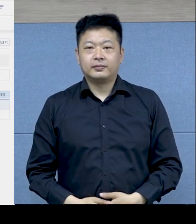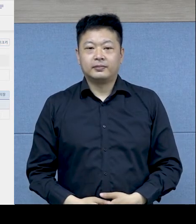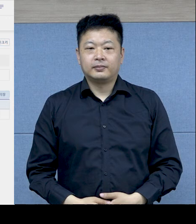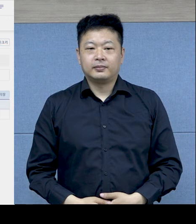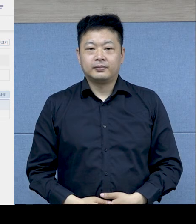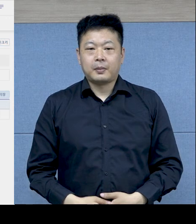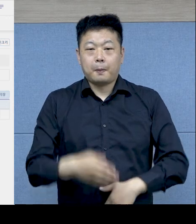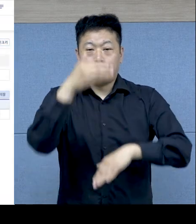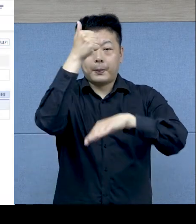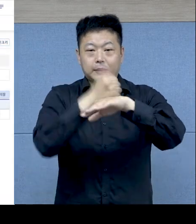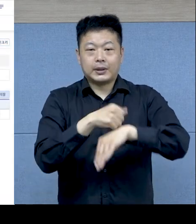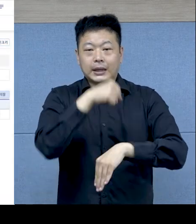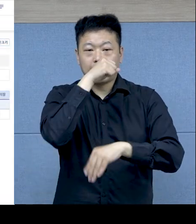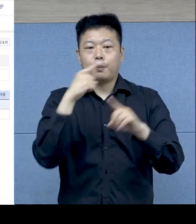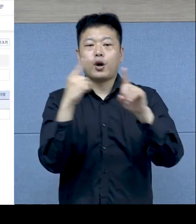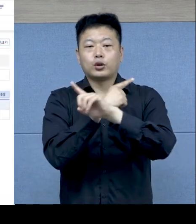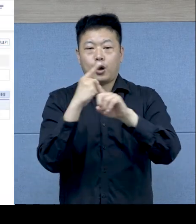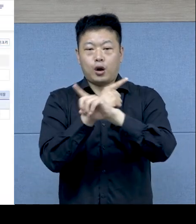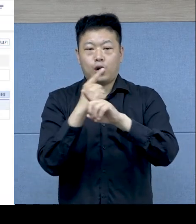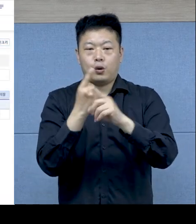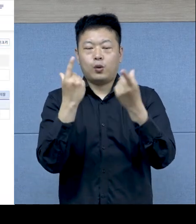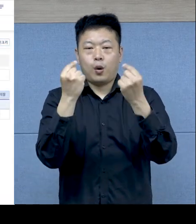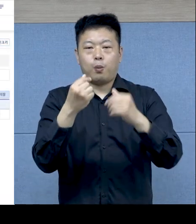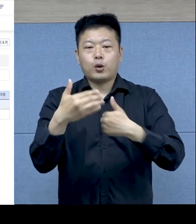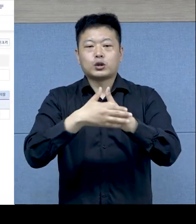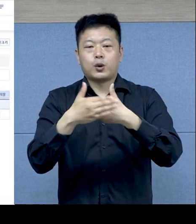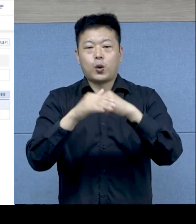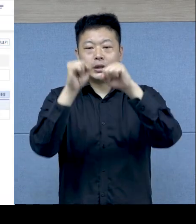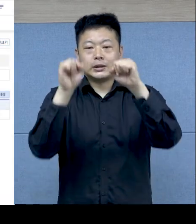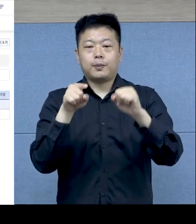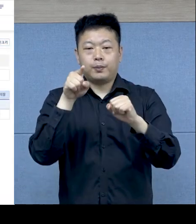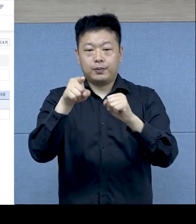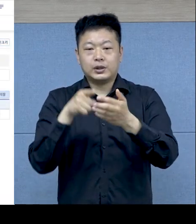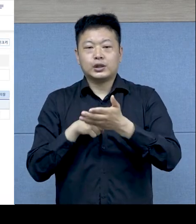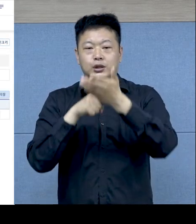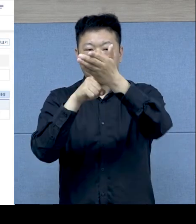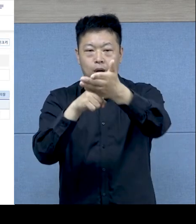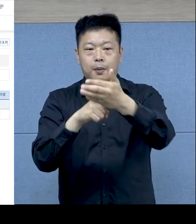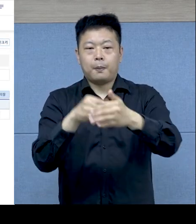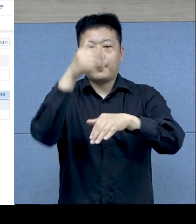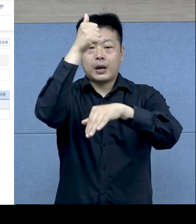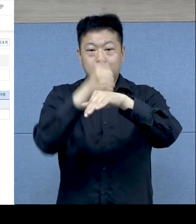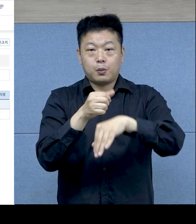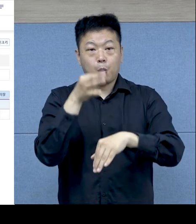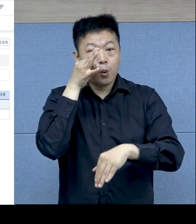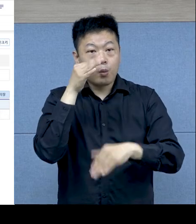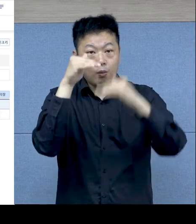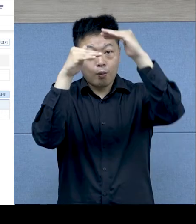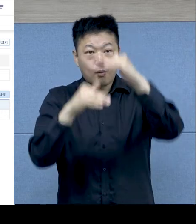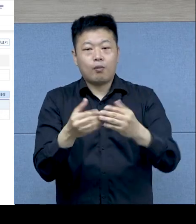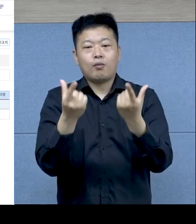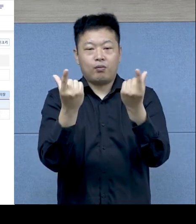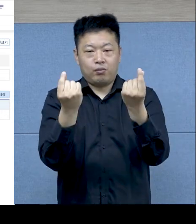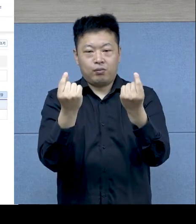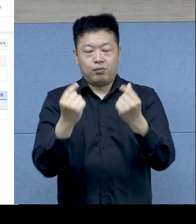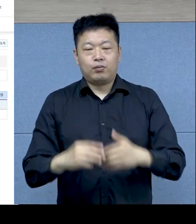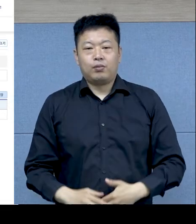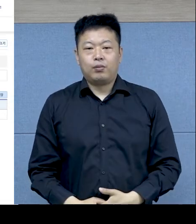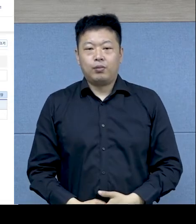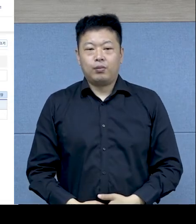네, 마지막으로 예산 변경 신청을 보조금 통합관리 시스템에서 어떻게 하는지